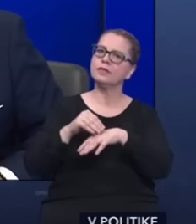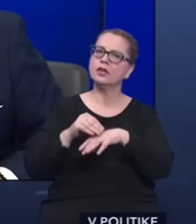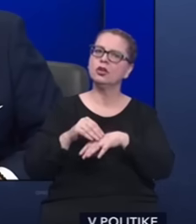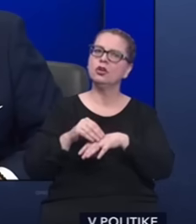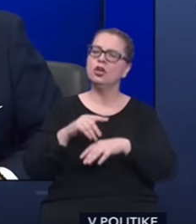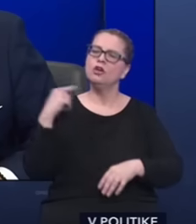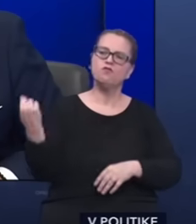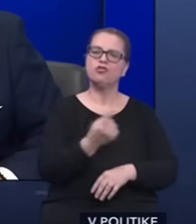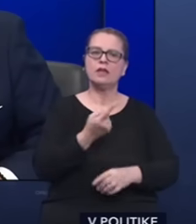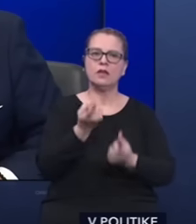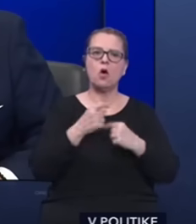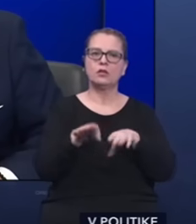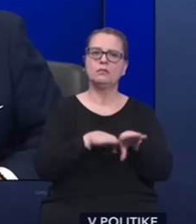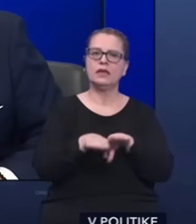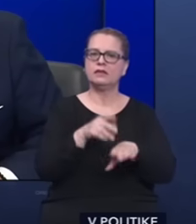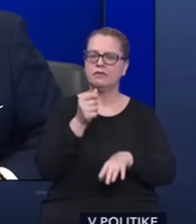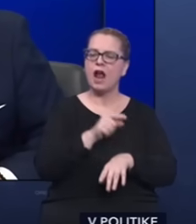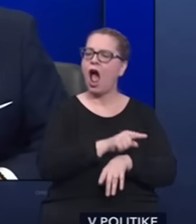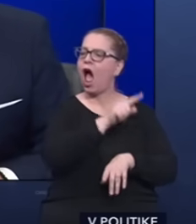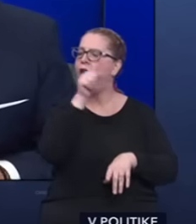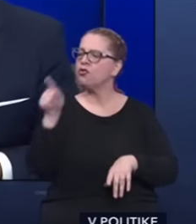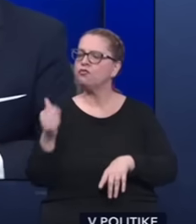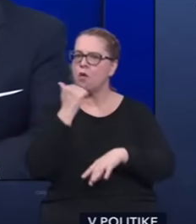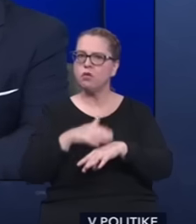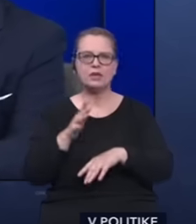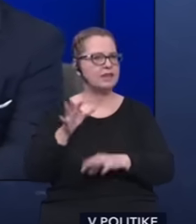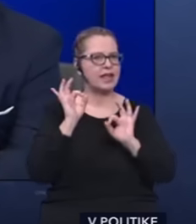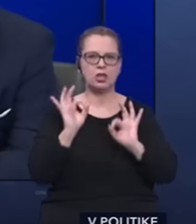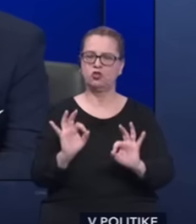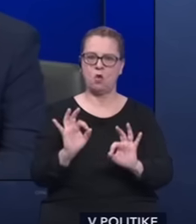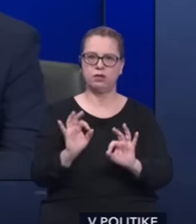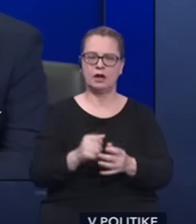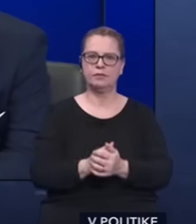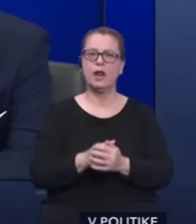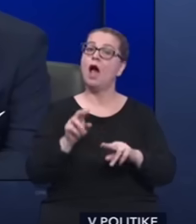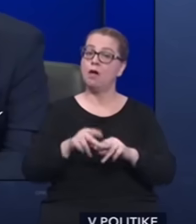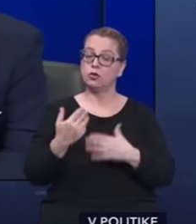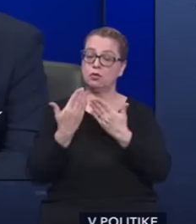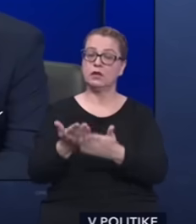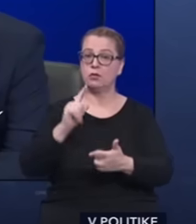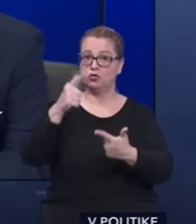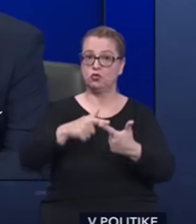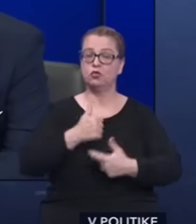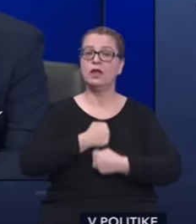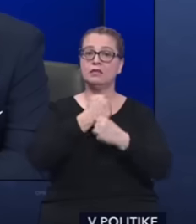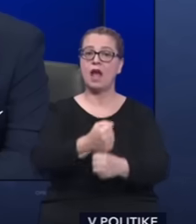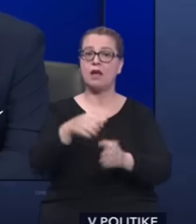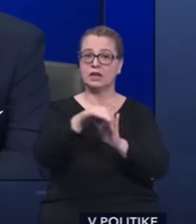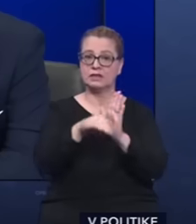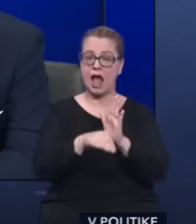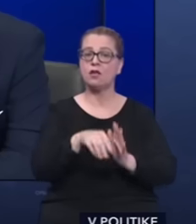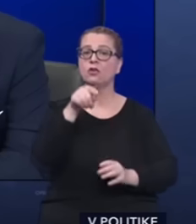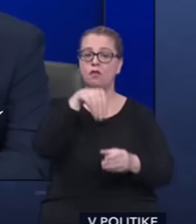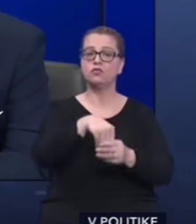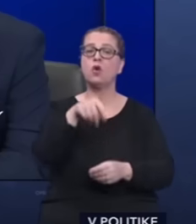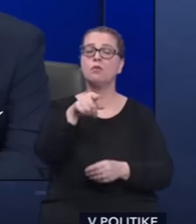všetci. Od ministerstva financií až po podnikateľov, že to nie je systémové. A potom ste predložili tento druhý návrh zákona, kde ste akože povedali,